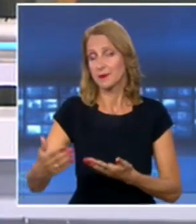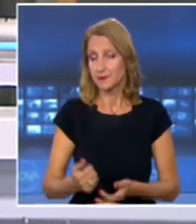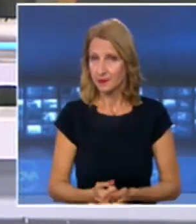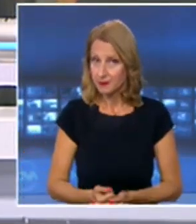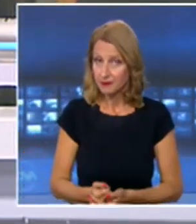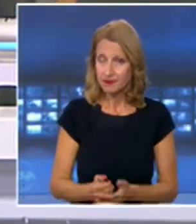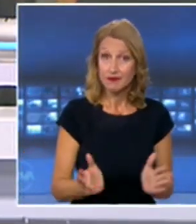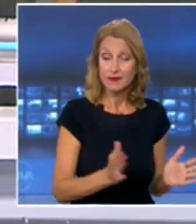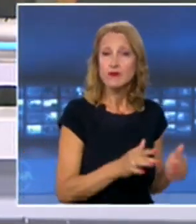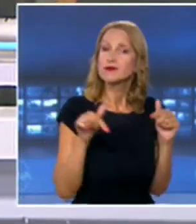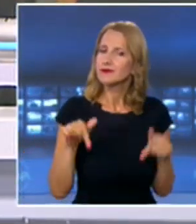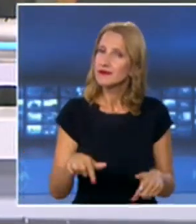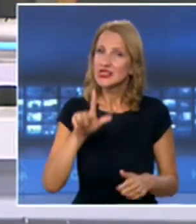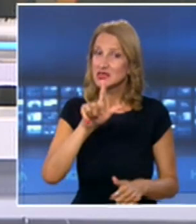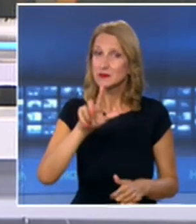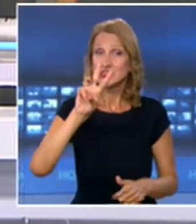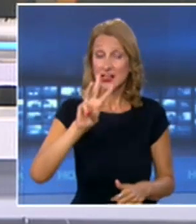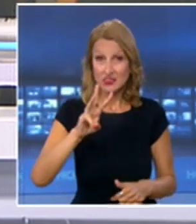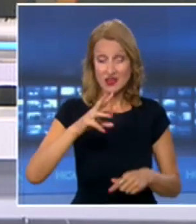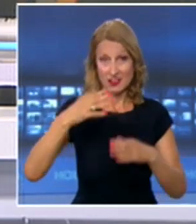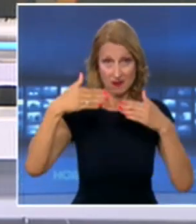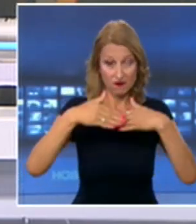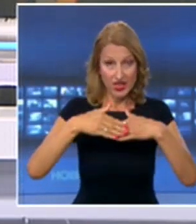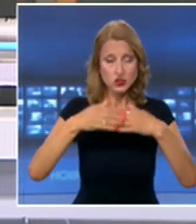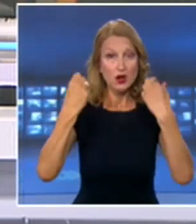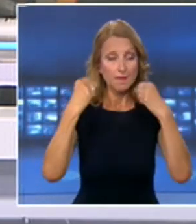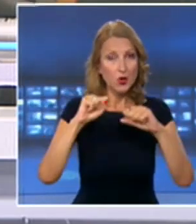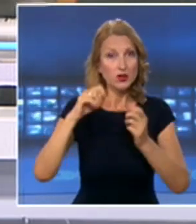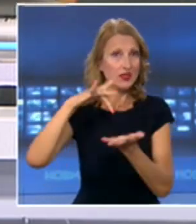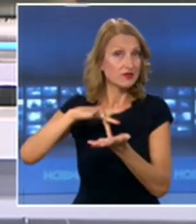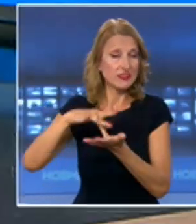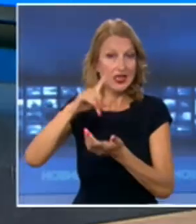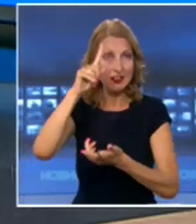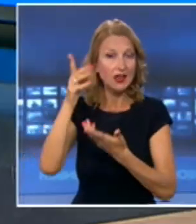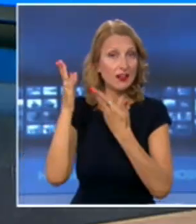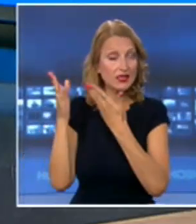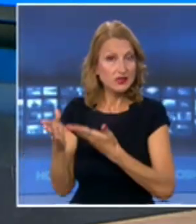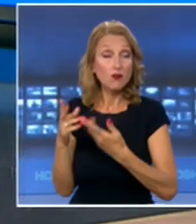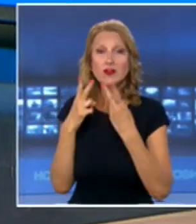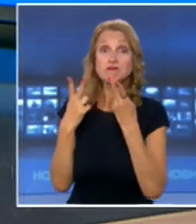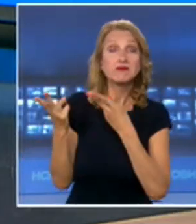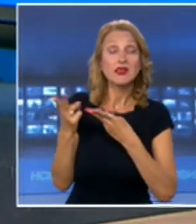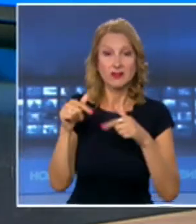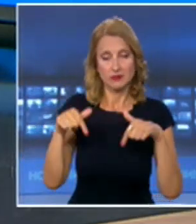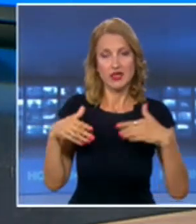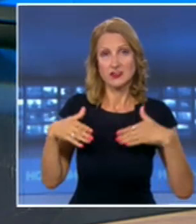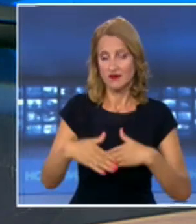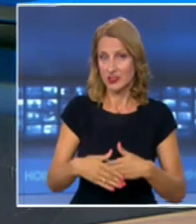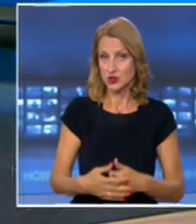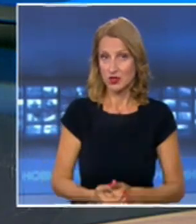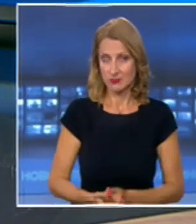73-та поредна вечер на протести в София. Каква е ситуацията в центъра на столицата? Добромир Николов следи събитията тази вечер.